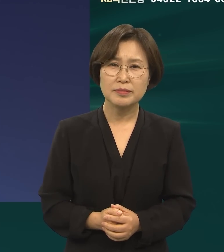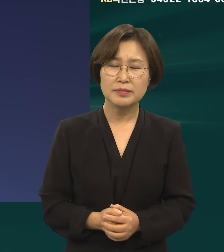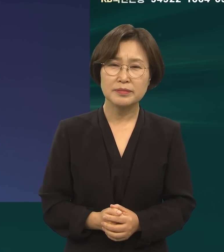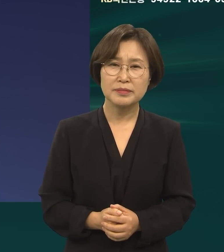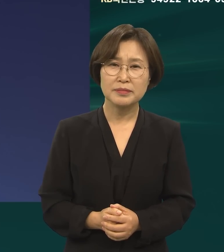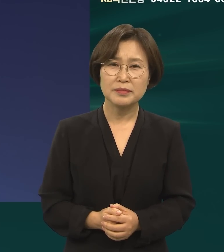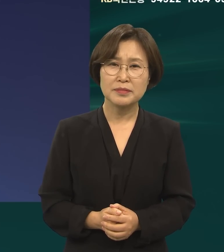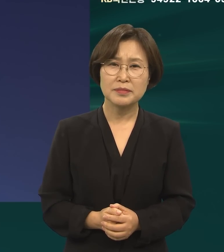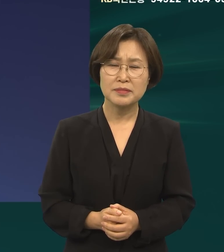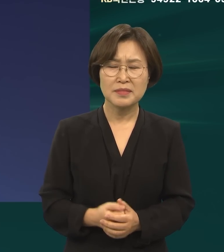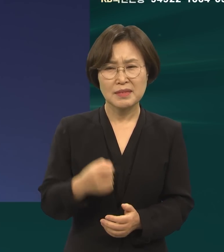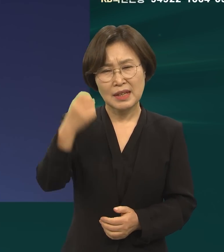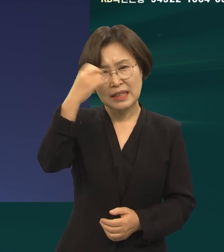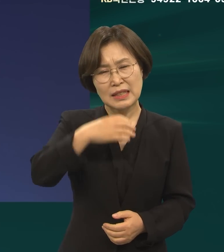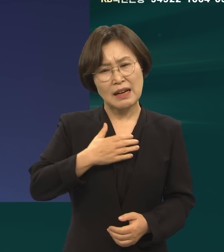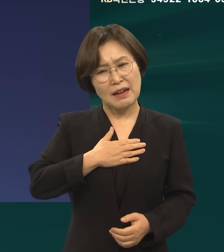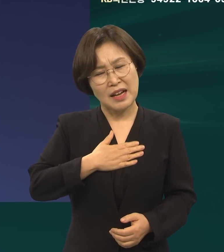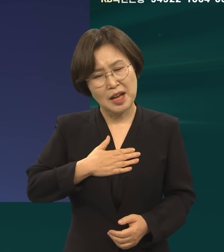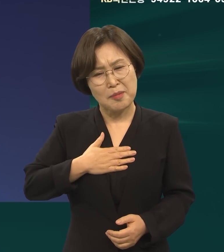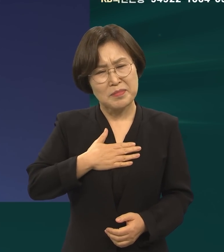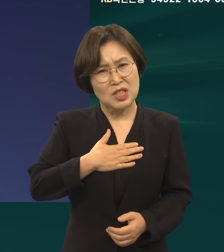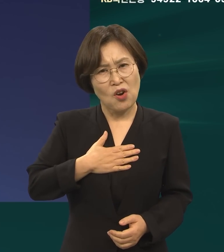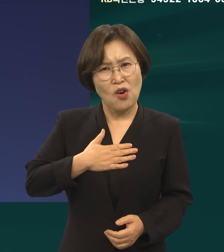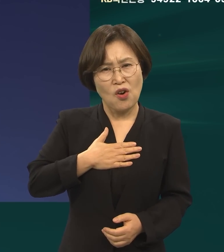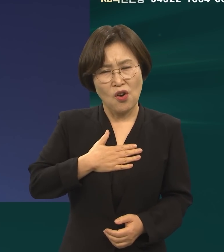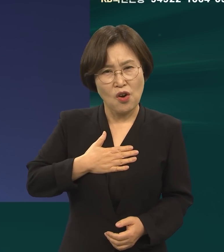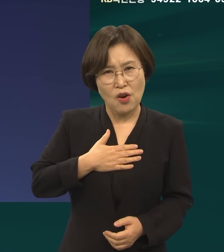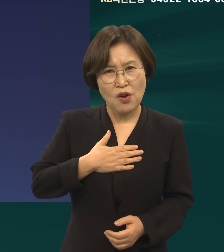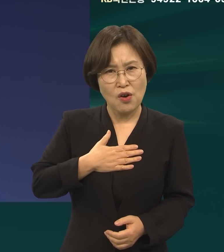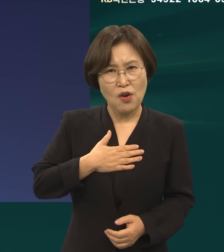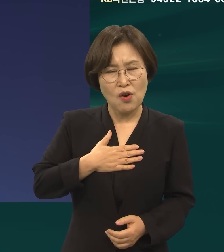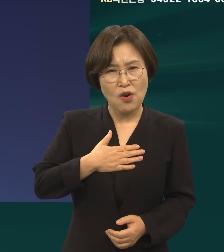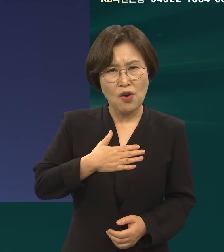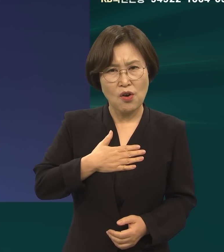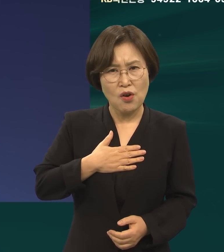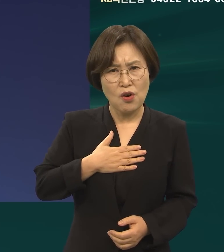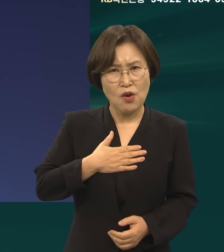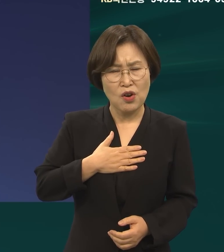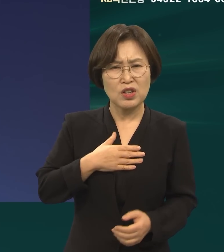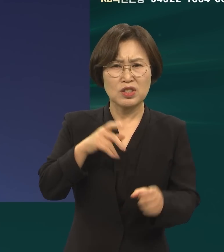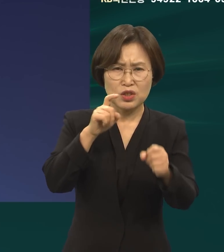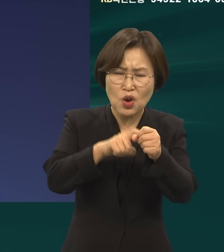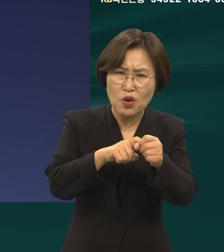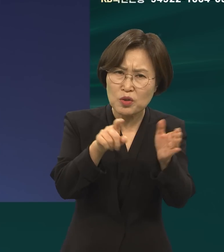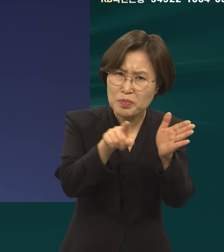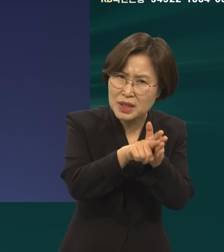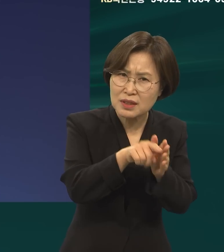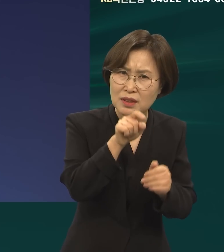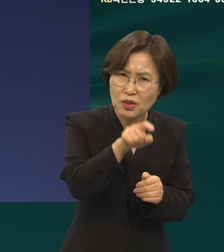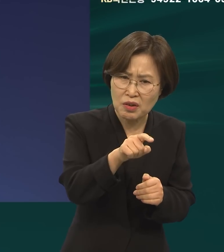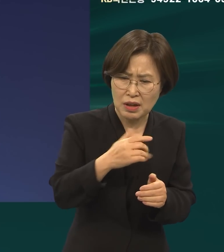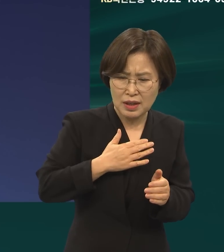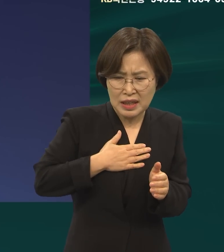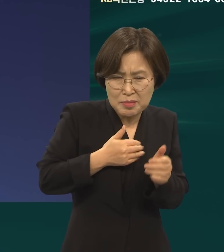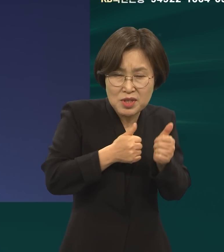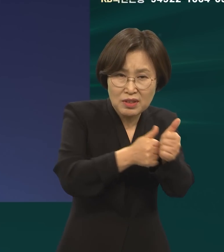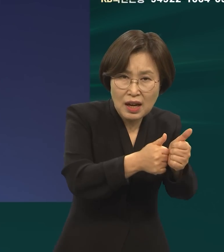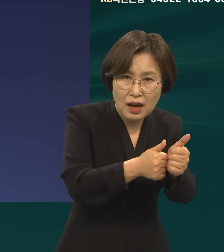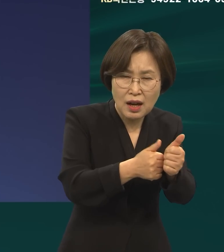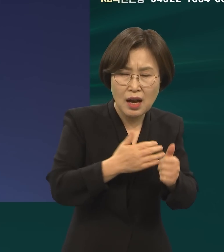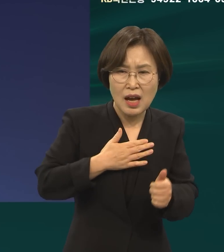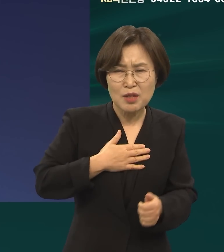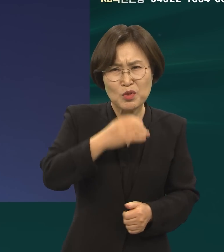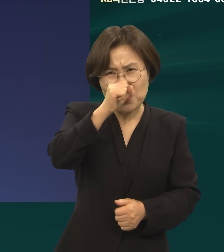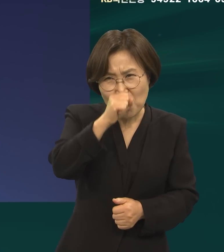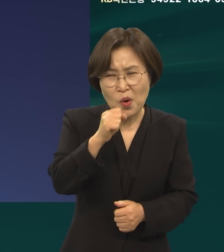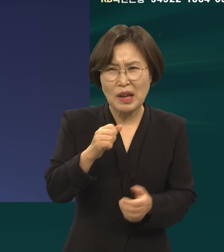저는 감정적인 신앙을 가진 것도 싫어하지만, 주의하지만, 그냥 감정을 따라서 기분 좋을 땐